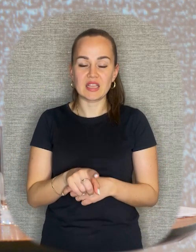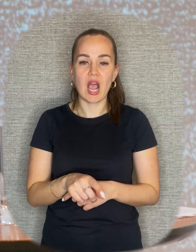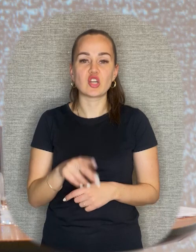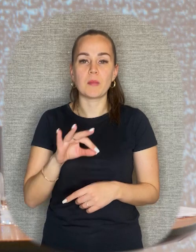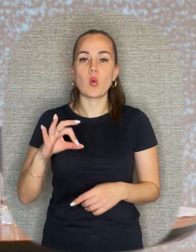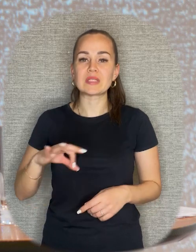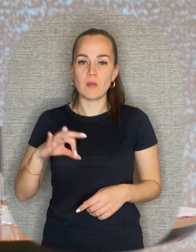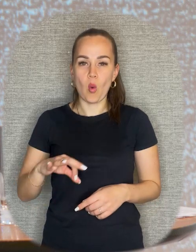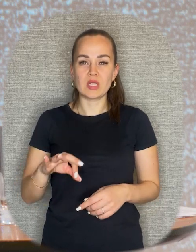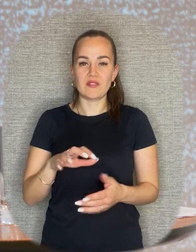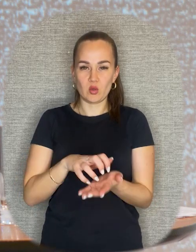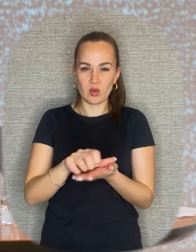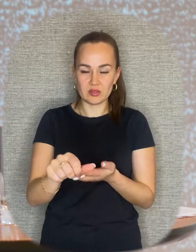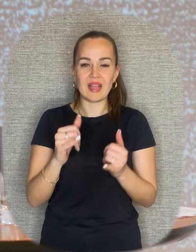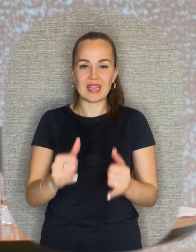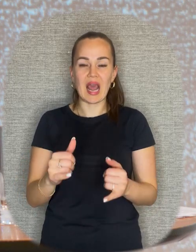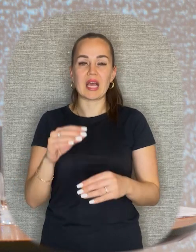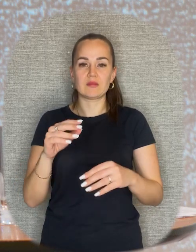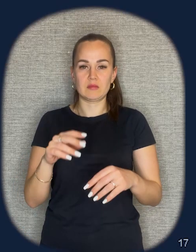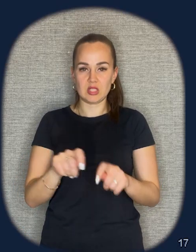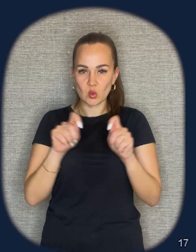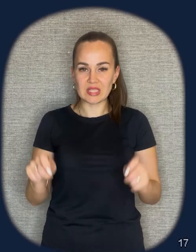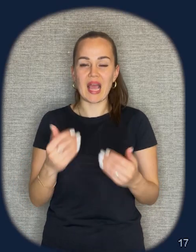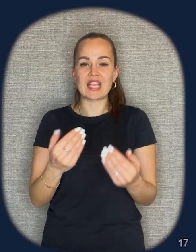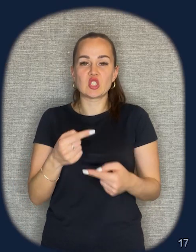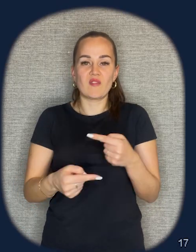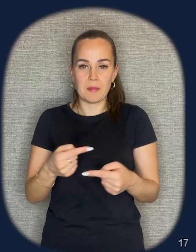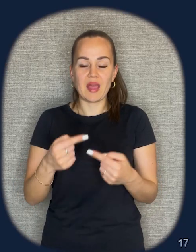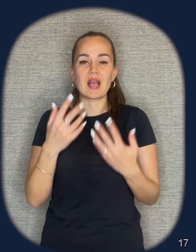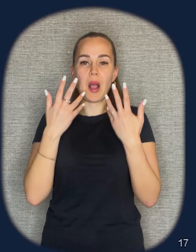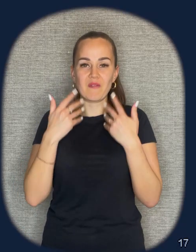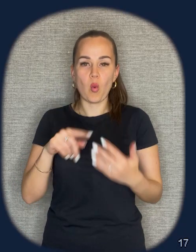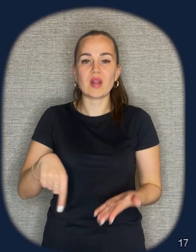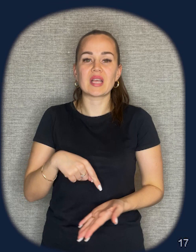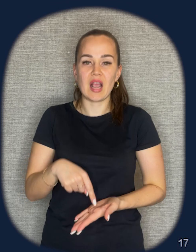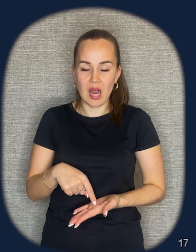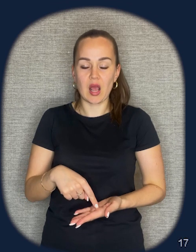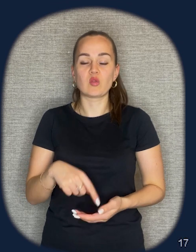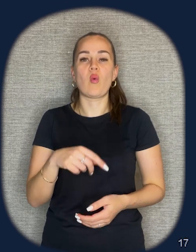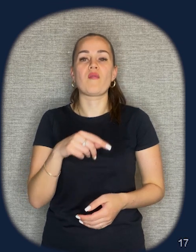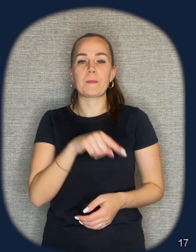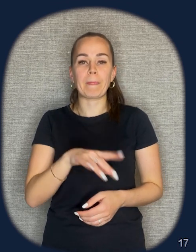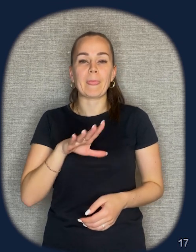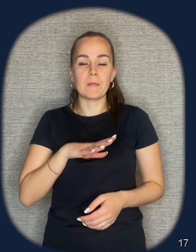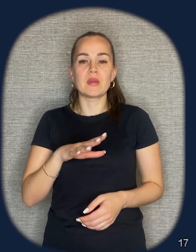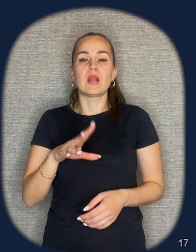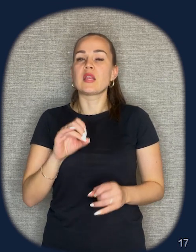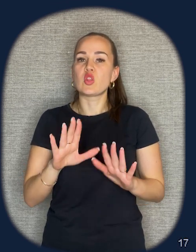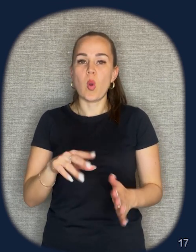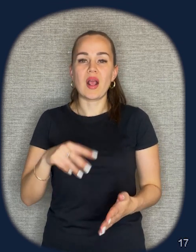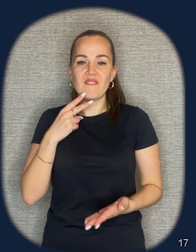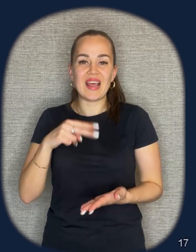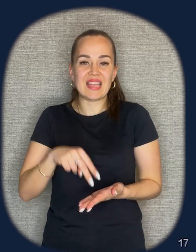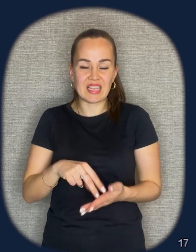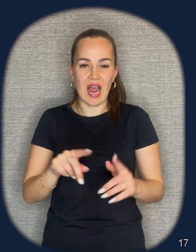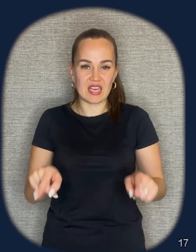говорил не один раз и не в одном докладе Ну значит можно было такая задача по использованию разрушений для создания